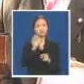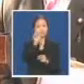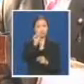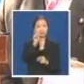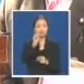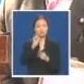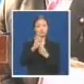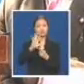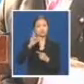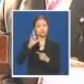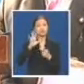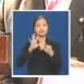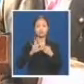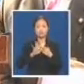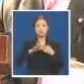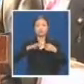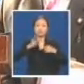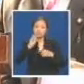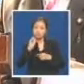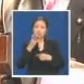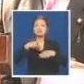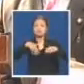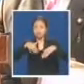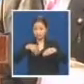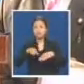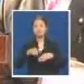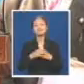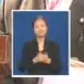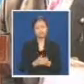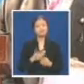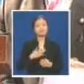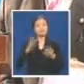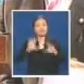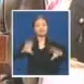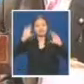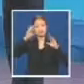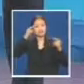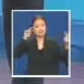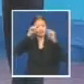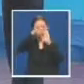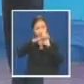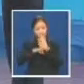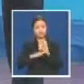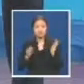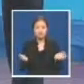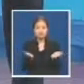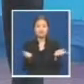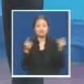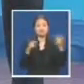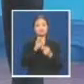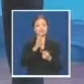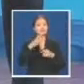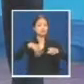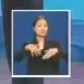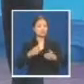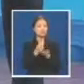ฐานรากและได้มีโอกาสมอบนโยบายการปฏิรูประบบสวัสดิการชุมชนสวัสดิการสังคมเพื่อชุมชนเ